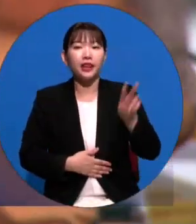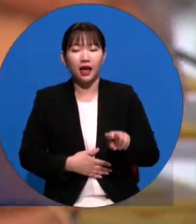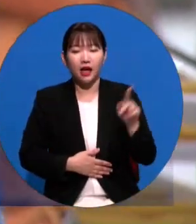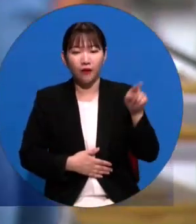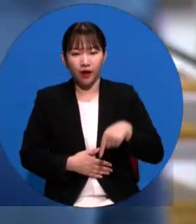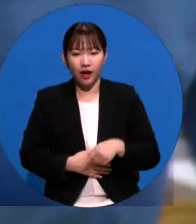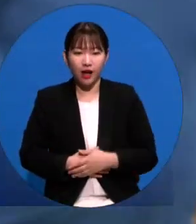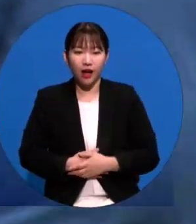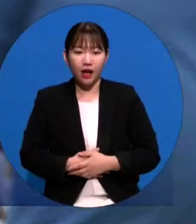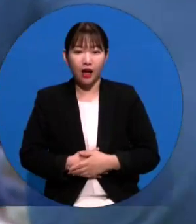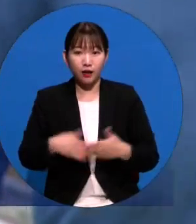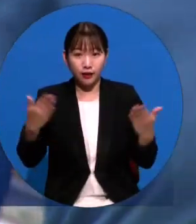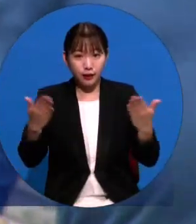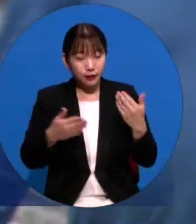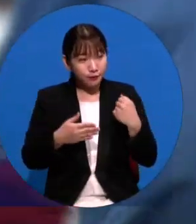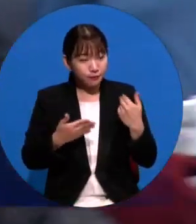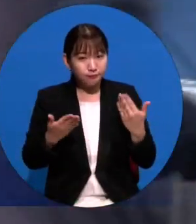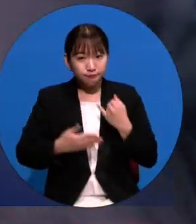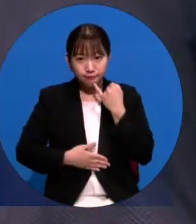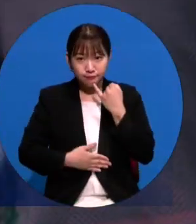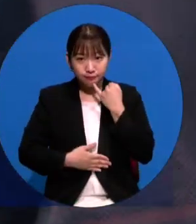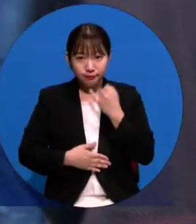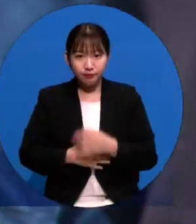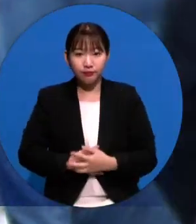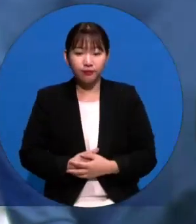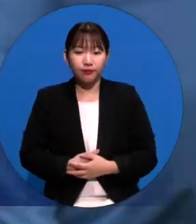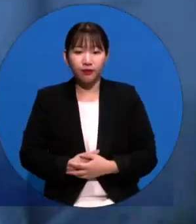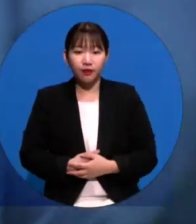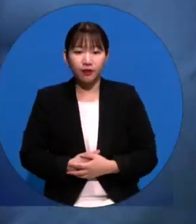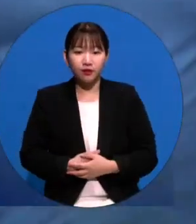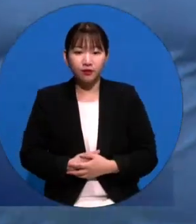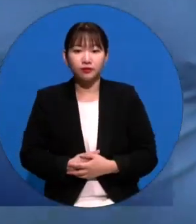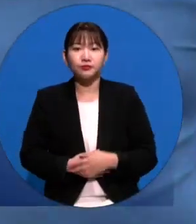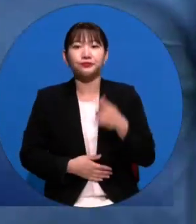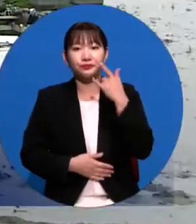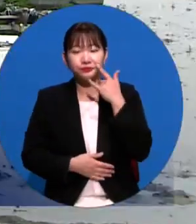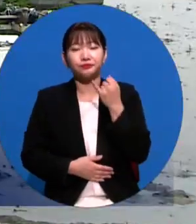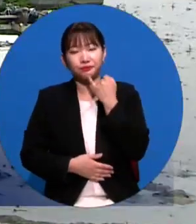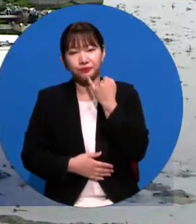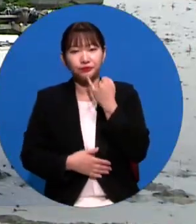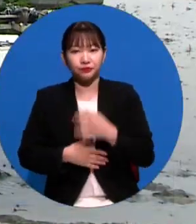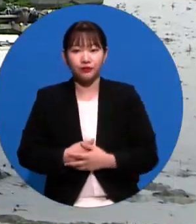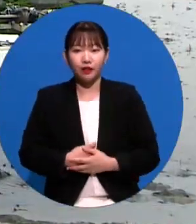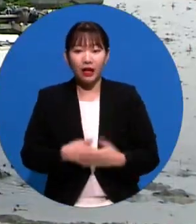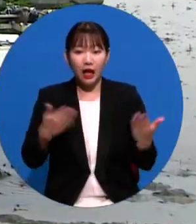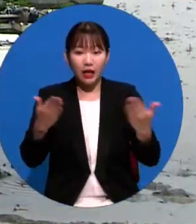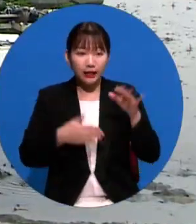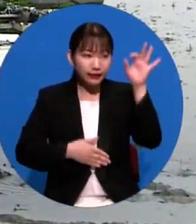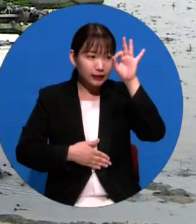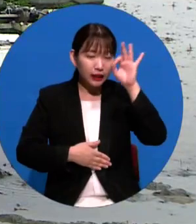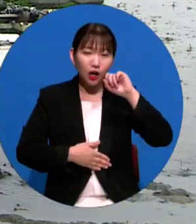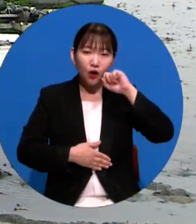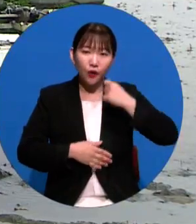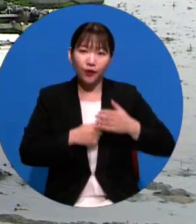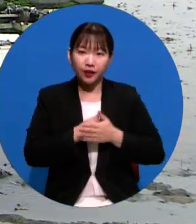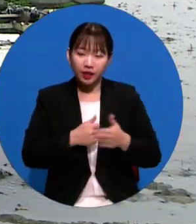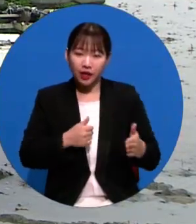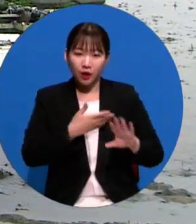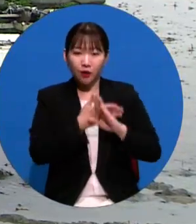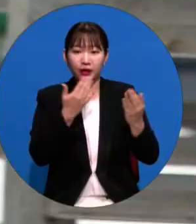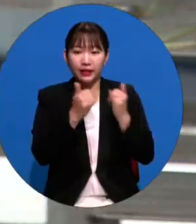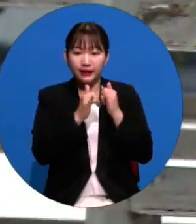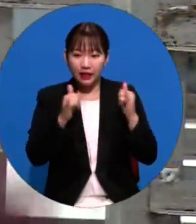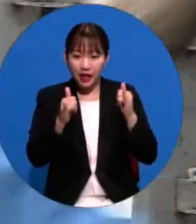같은 나라 왔어요. 일하는 거 뭐 괜찮아요? 네, 괜찮아요. 일손을 구하기 힘들다 보니